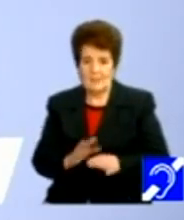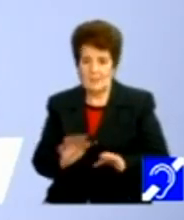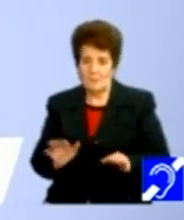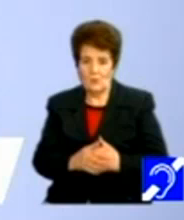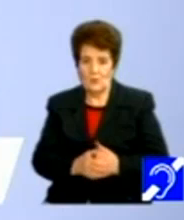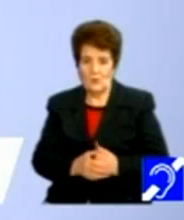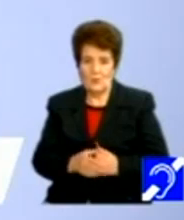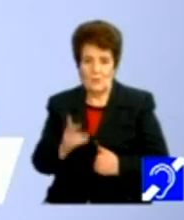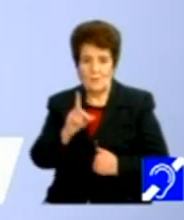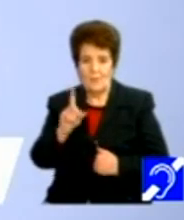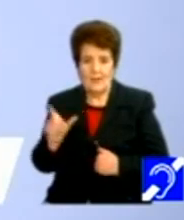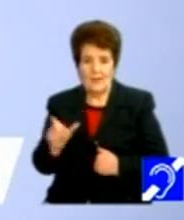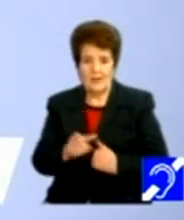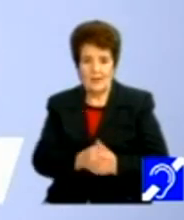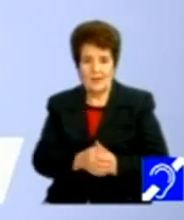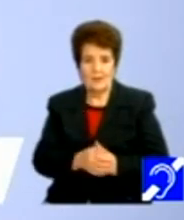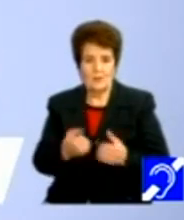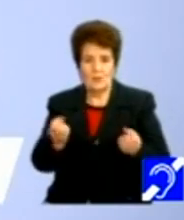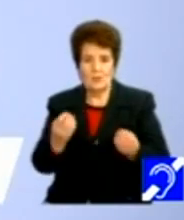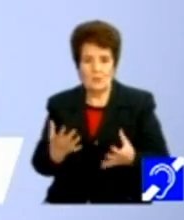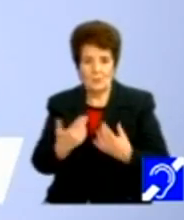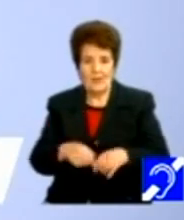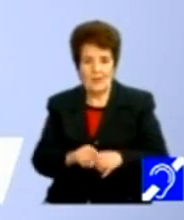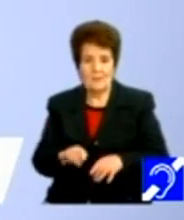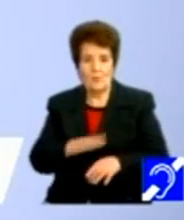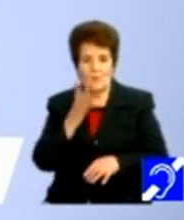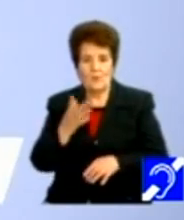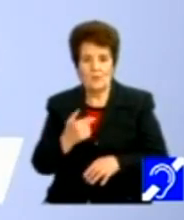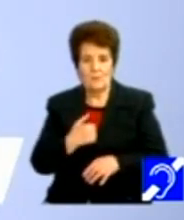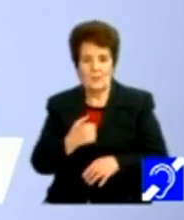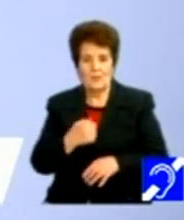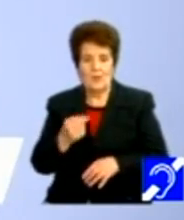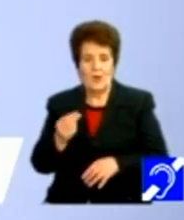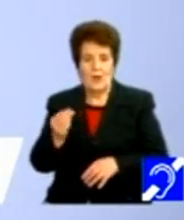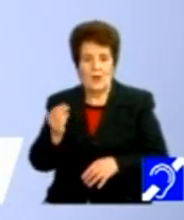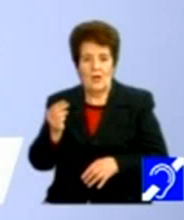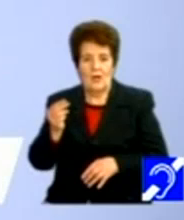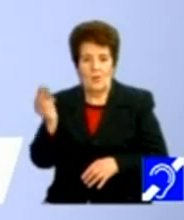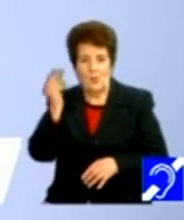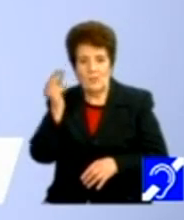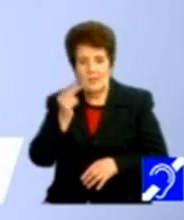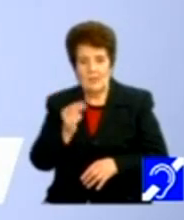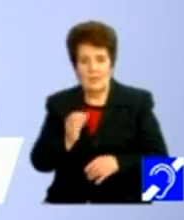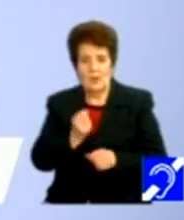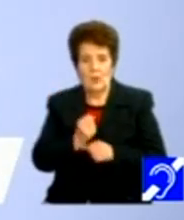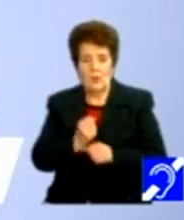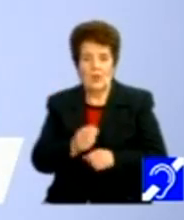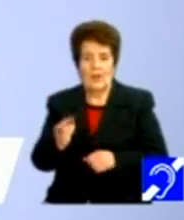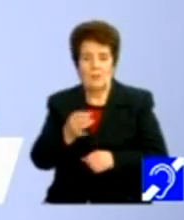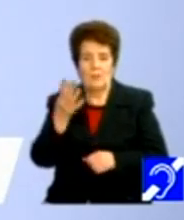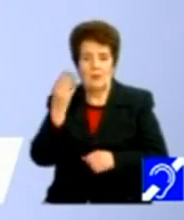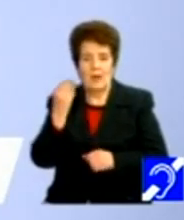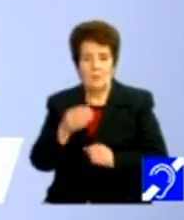că și eu nu simplu, dar asta a fost pentru mine un test. Eu de atunci am înțeles că lucrurile în Republica